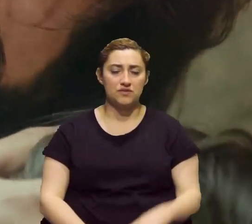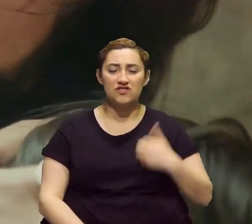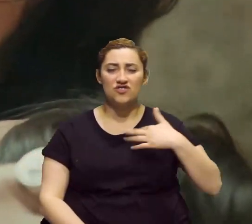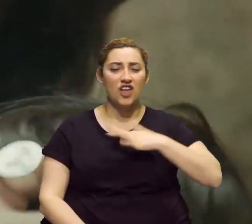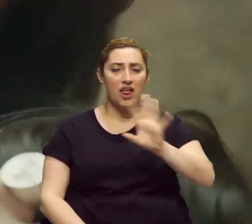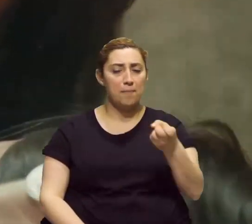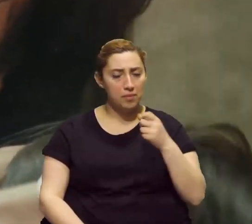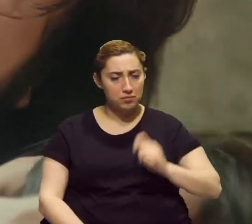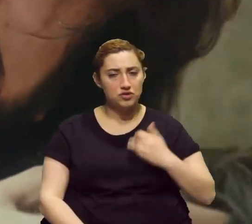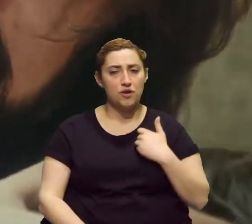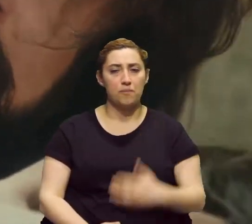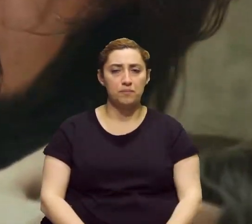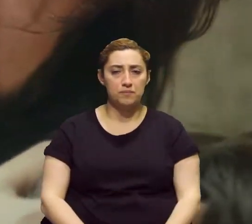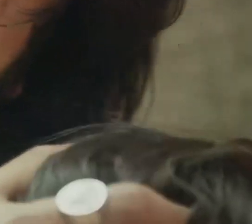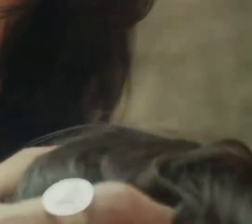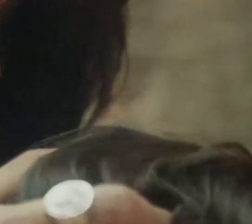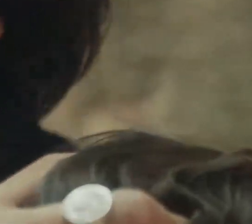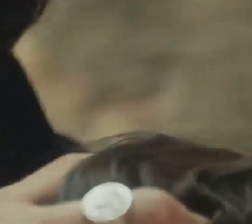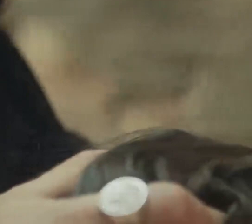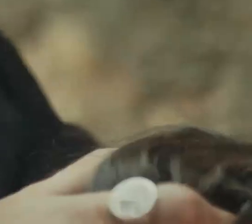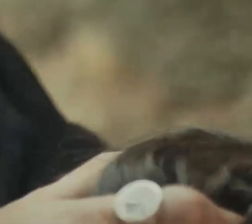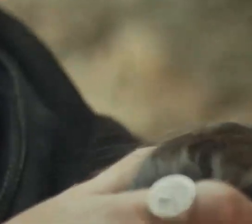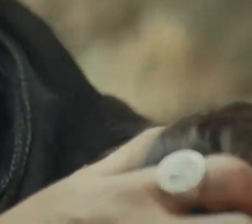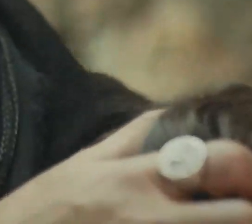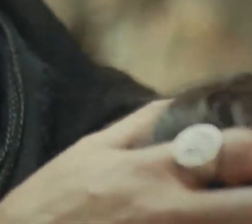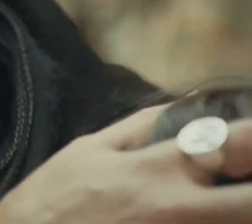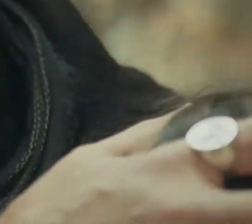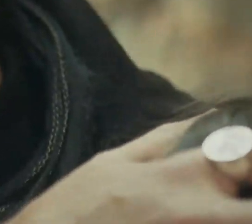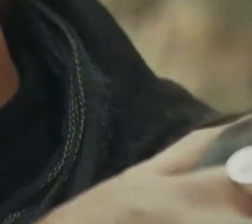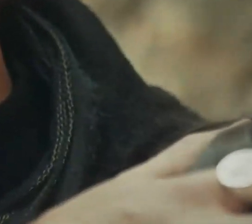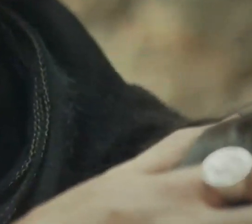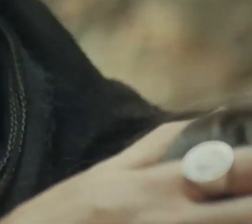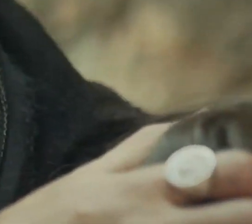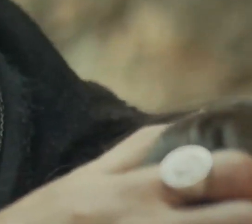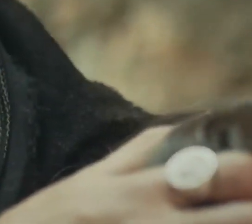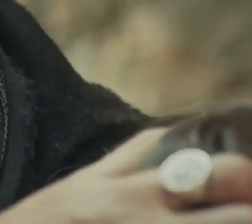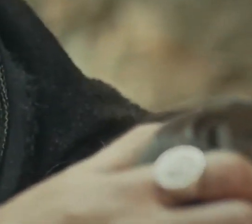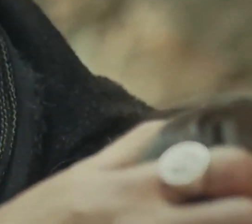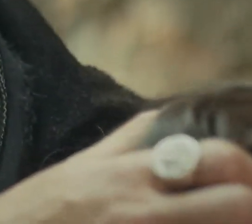Ciğerlerini sökeceğim. Yar bağrıma vurdu.